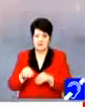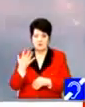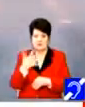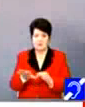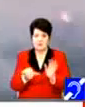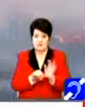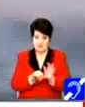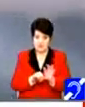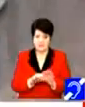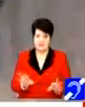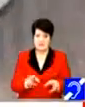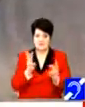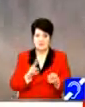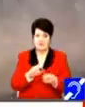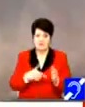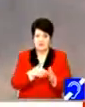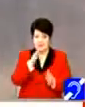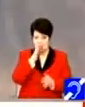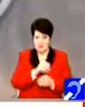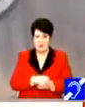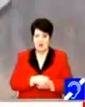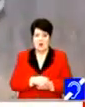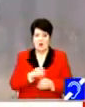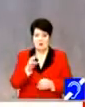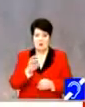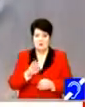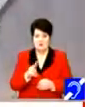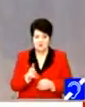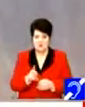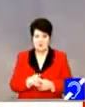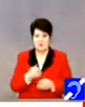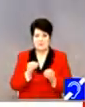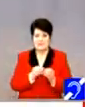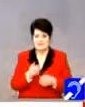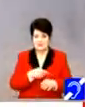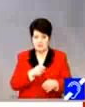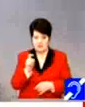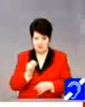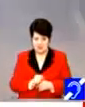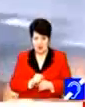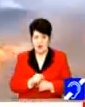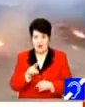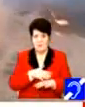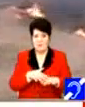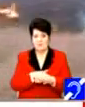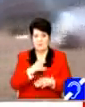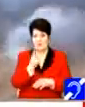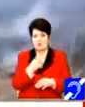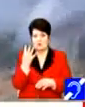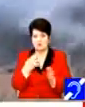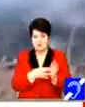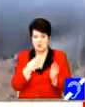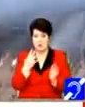de incendii, inclusiv în municipiul Chișinău. La Trușeni, focul s-a întins pe 10 hectare de teren. În centrul țării, focul a afectat 29